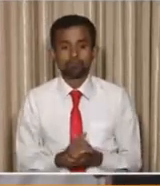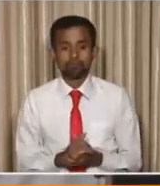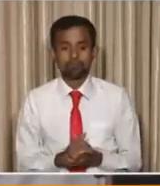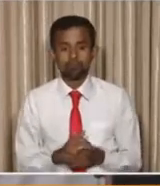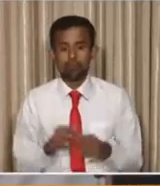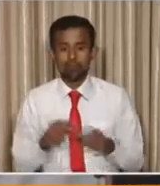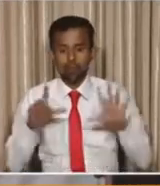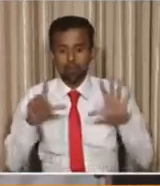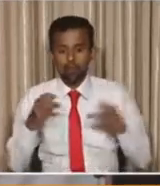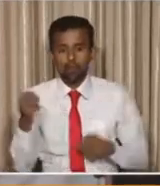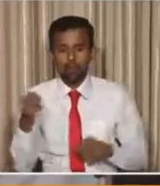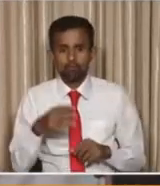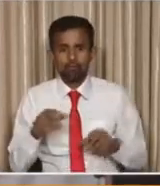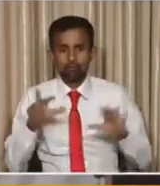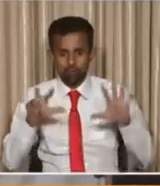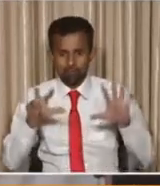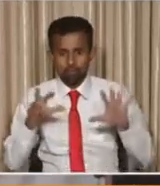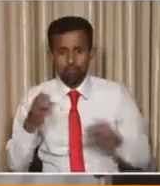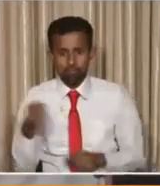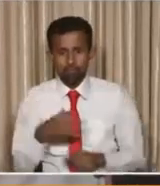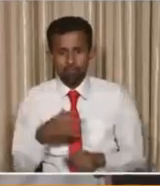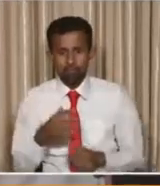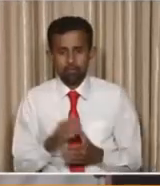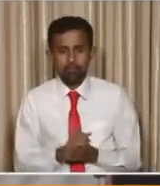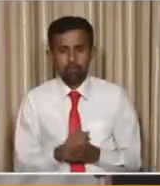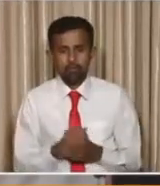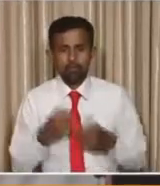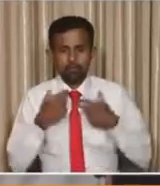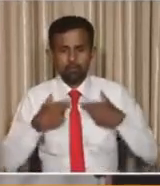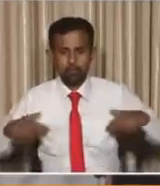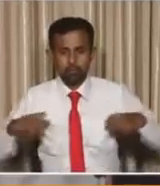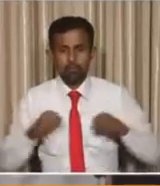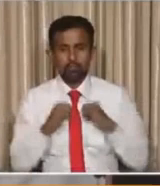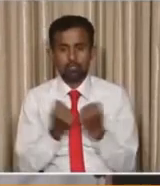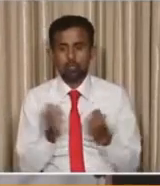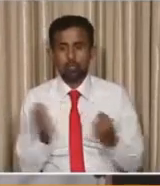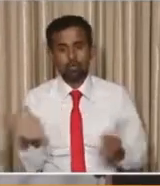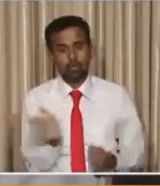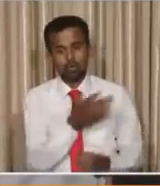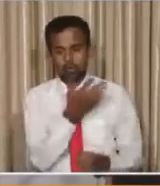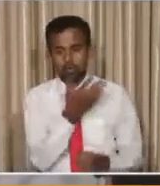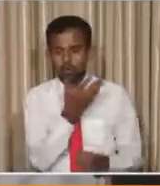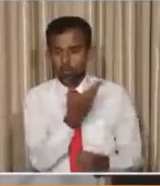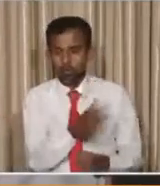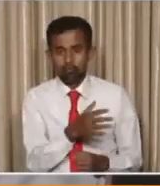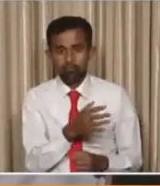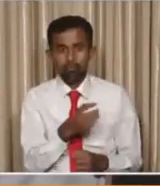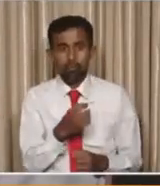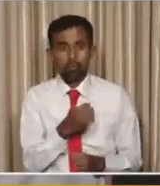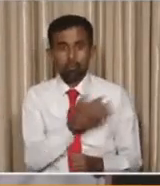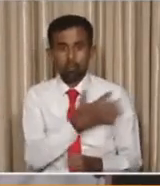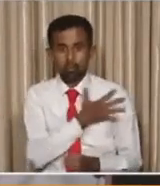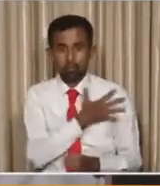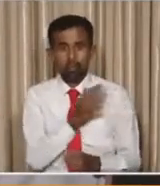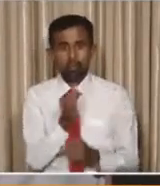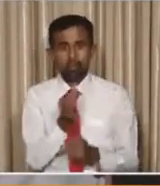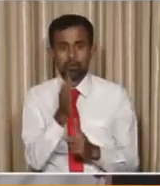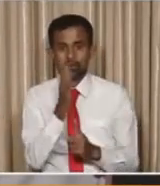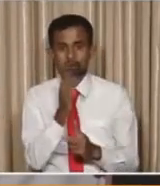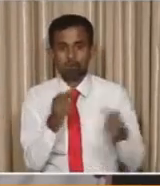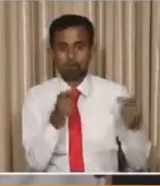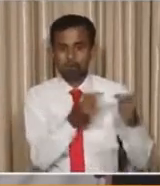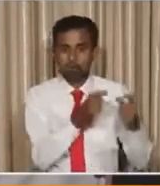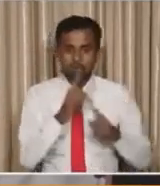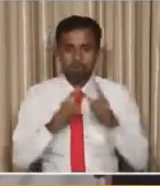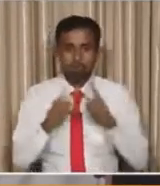7 වෙනිදායි 8 වෙනිදායි නීතිඥ සංගමේ ගිහින් ගෝඨාභය රාජපක්ෂ ජනාධිපතිතුමා එක්ක කතා